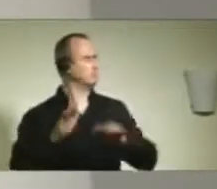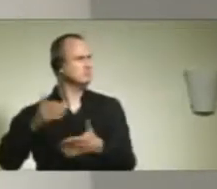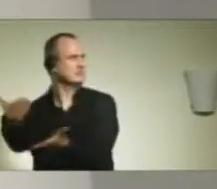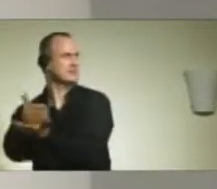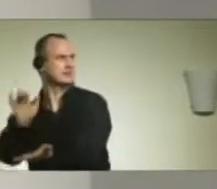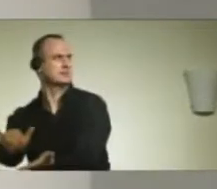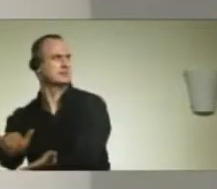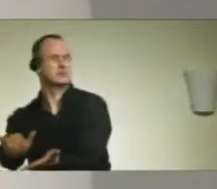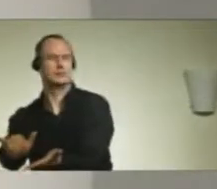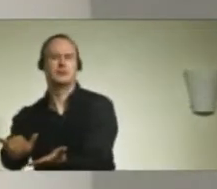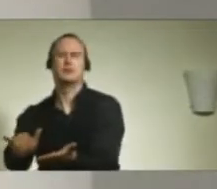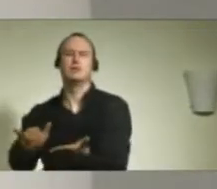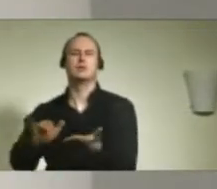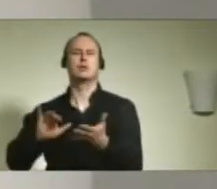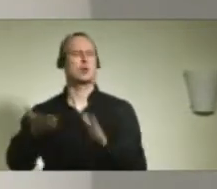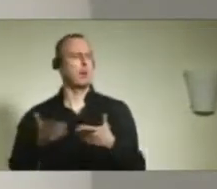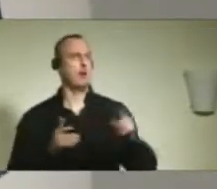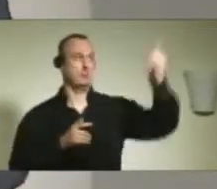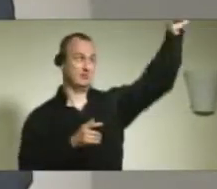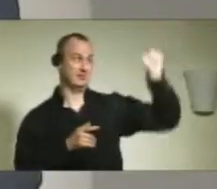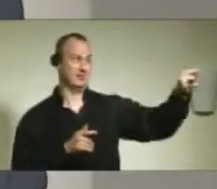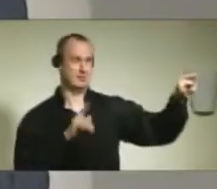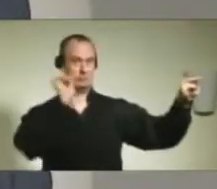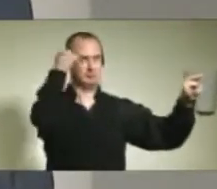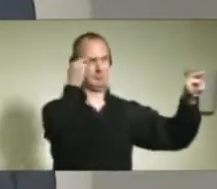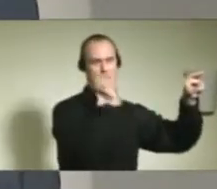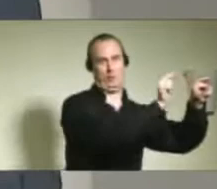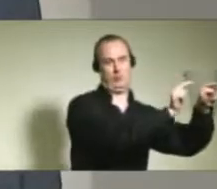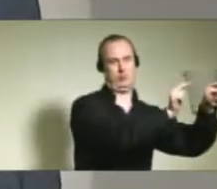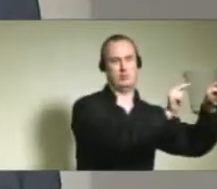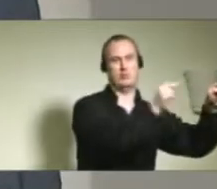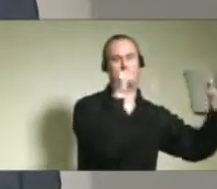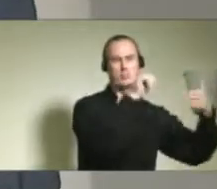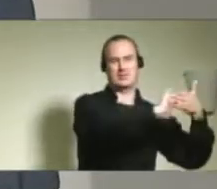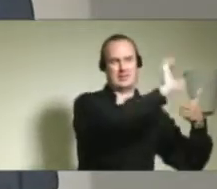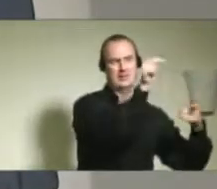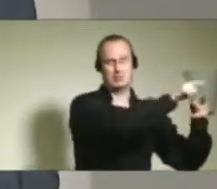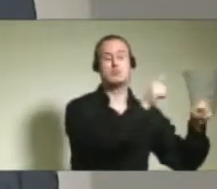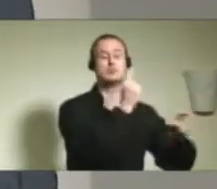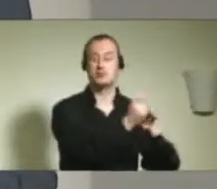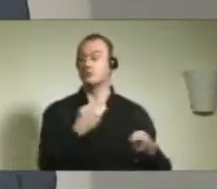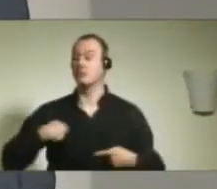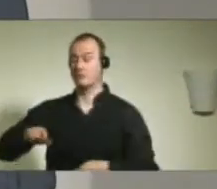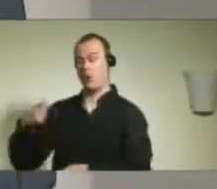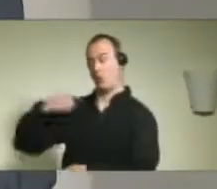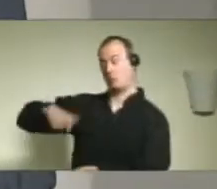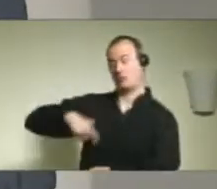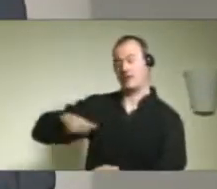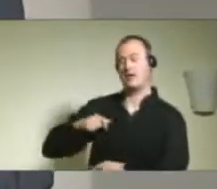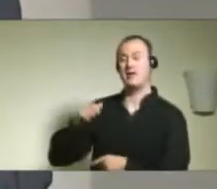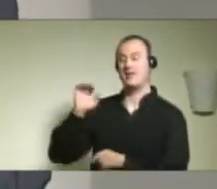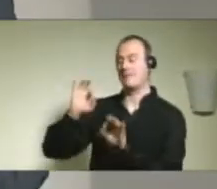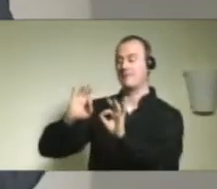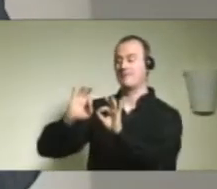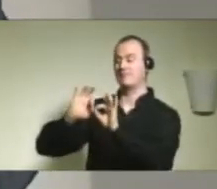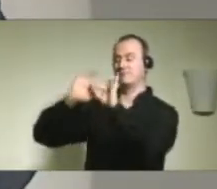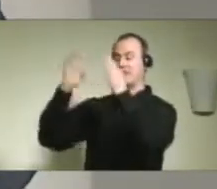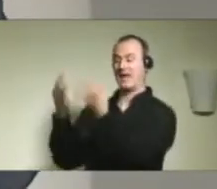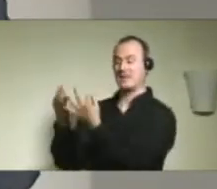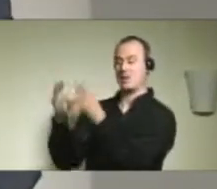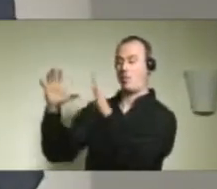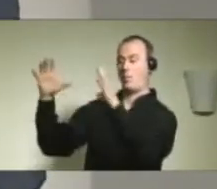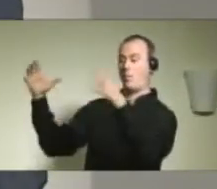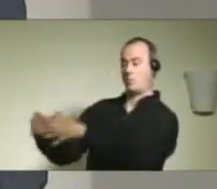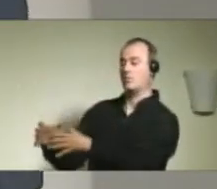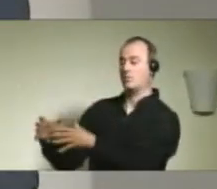et nécessairement, on s'en va dans un congrès là, de la Fédération canadienne des municipalités à la fin mai, début juin,